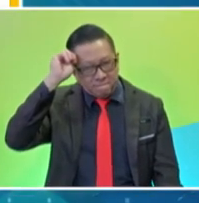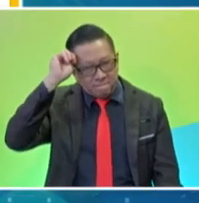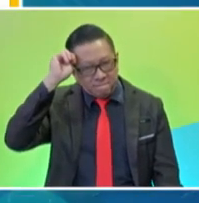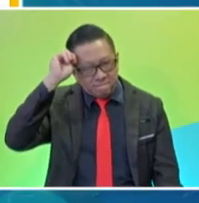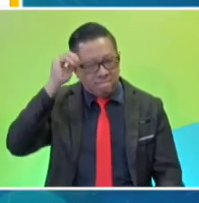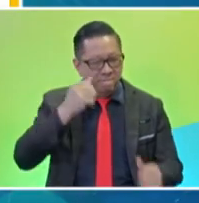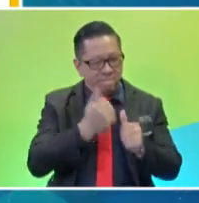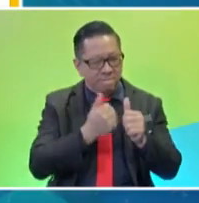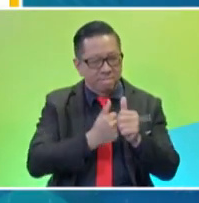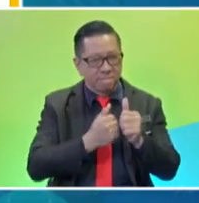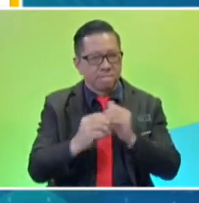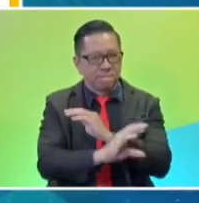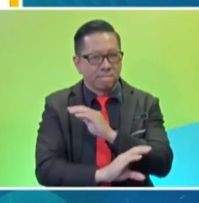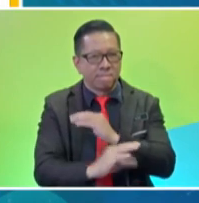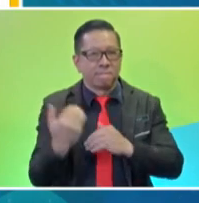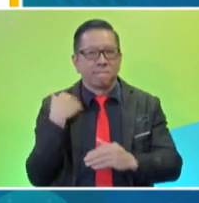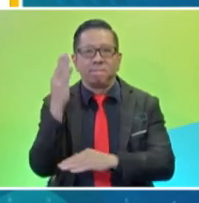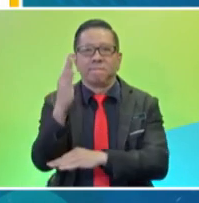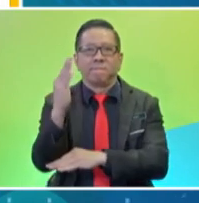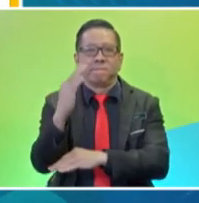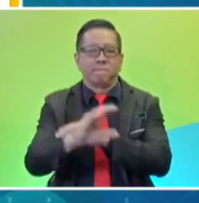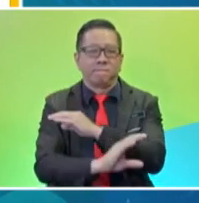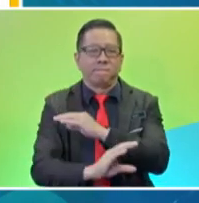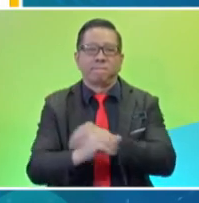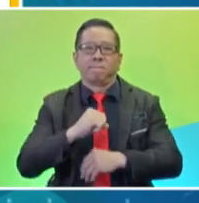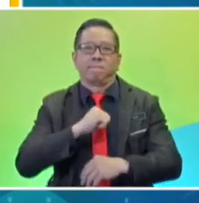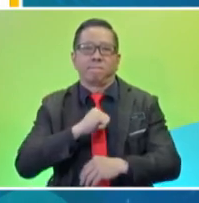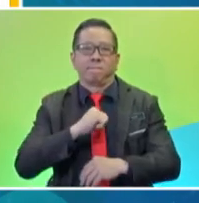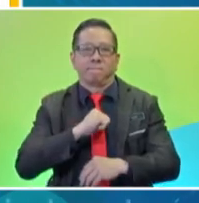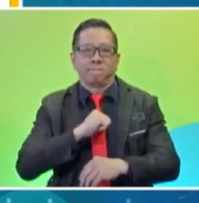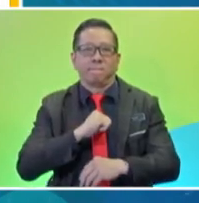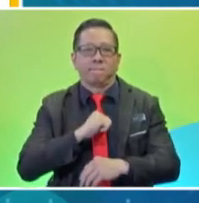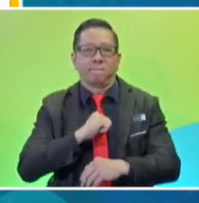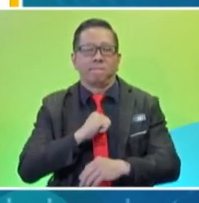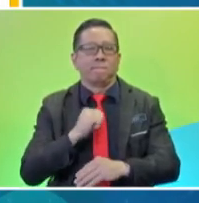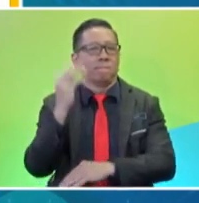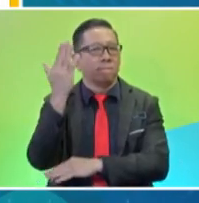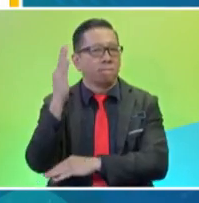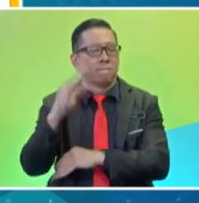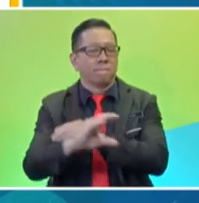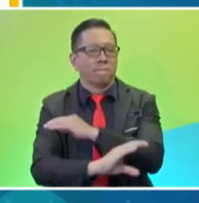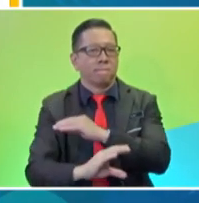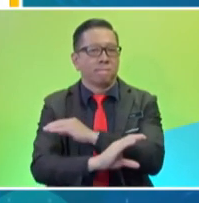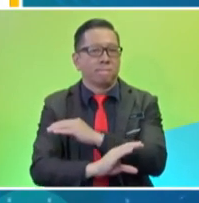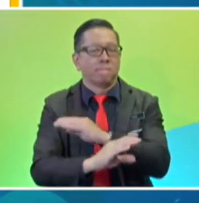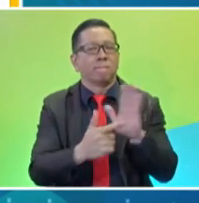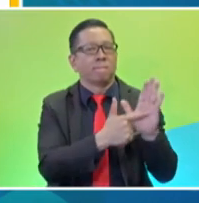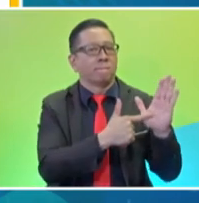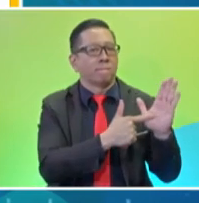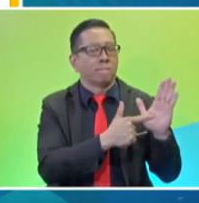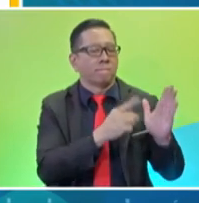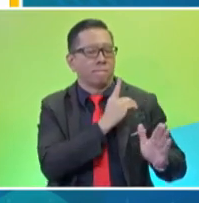setiap negara mempunyai bendera negara masing-masing bendera negara ialah lambang kedaulatan